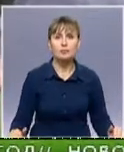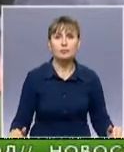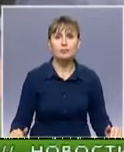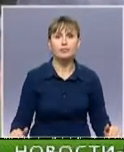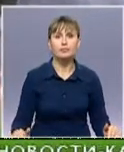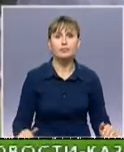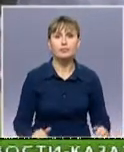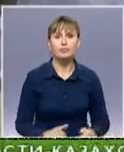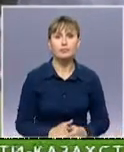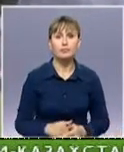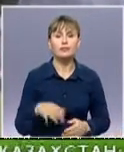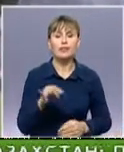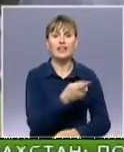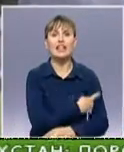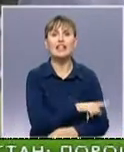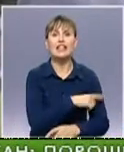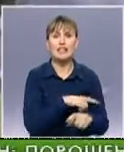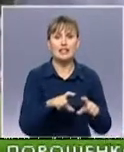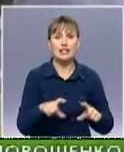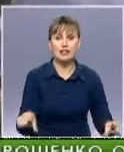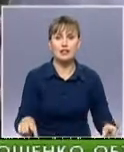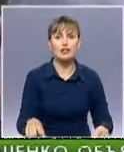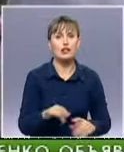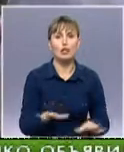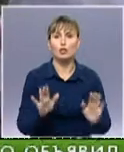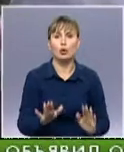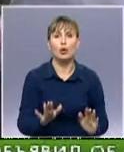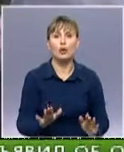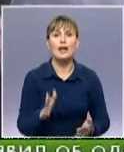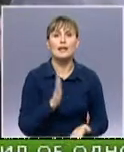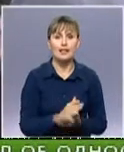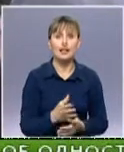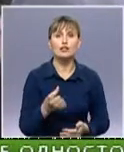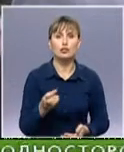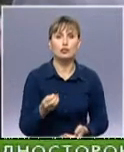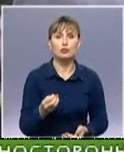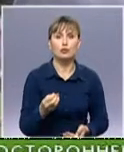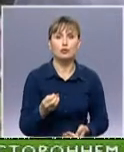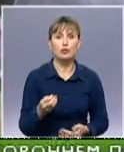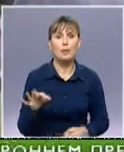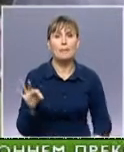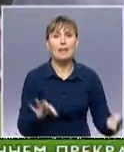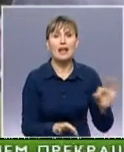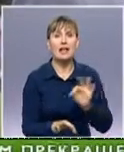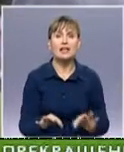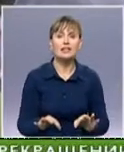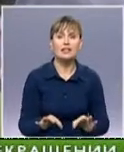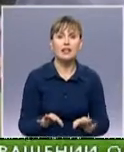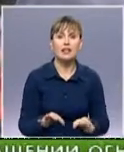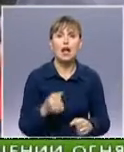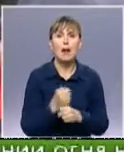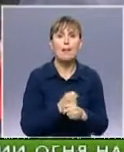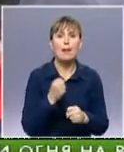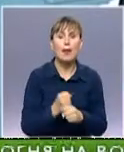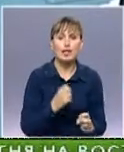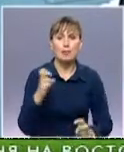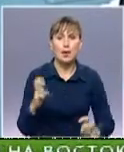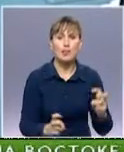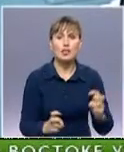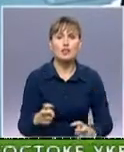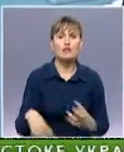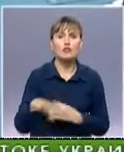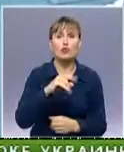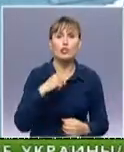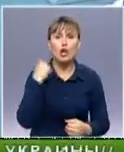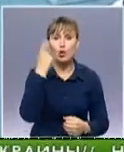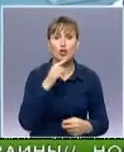и клиники. И не только. Есть еще проекты в секторе обрабатывающей промышленности. Всего